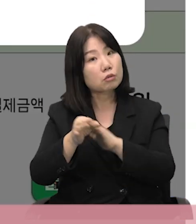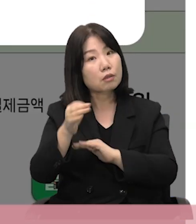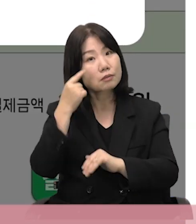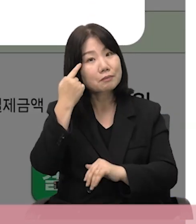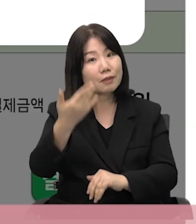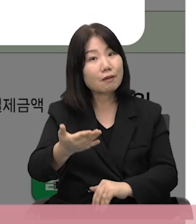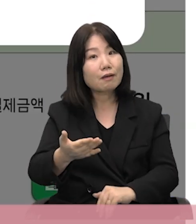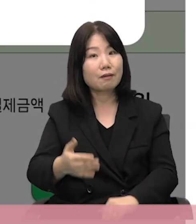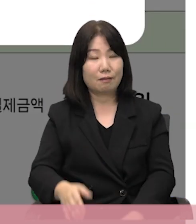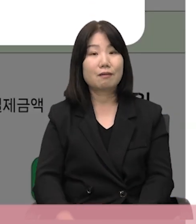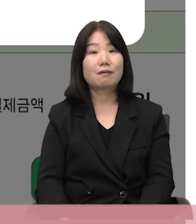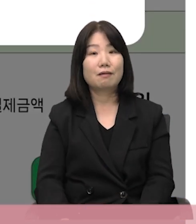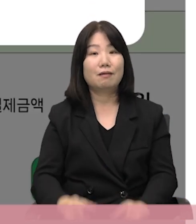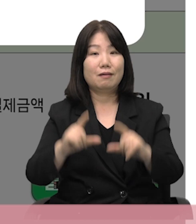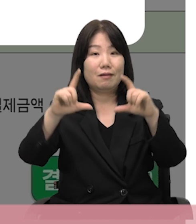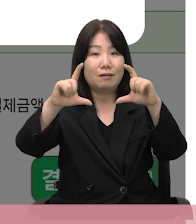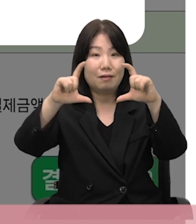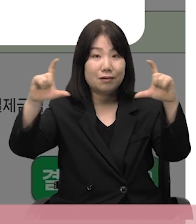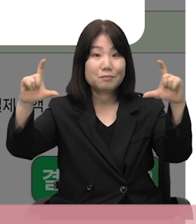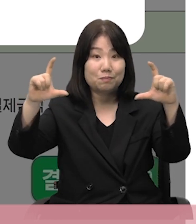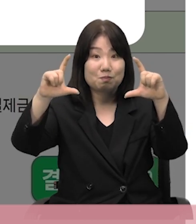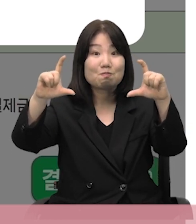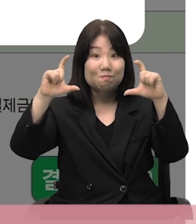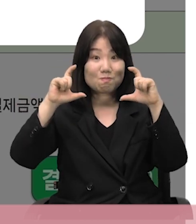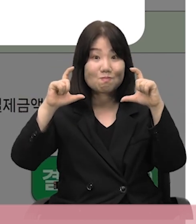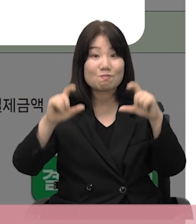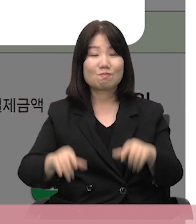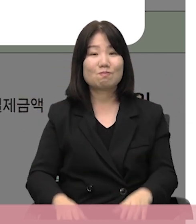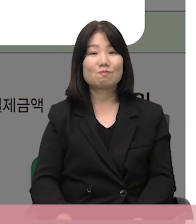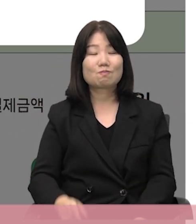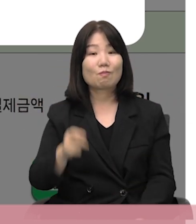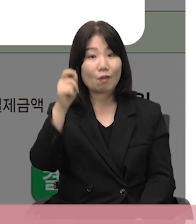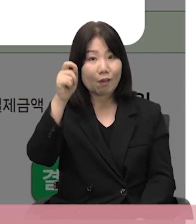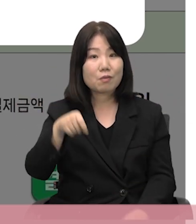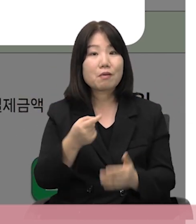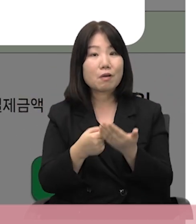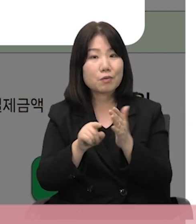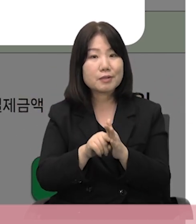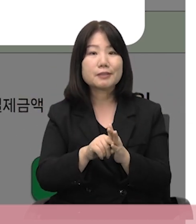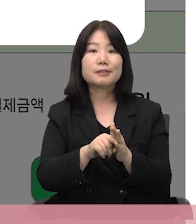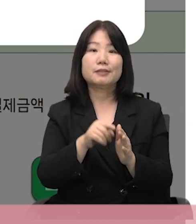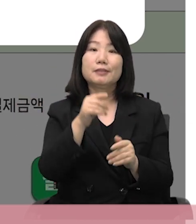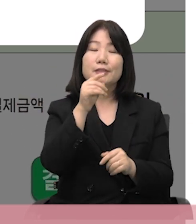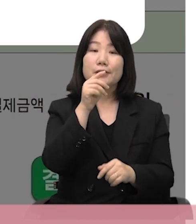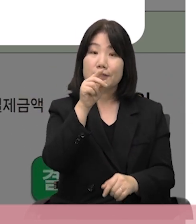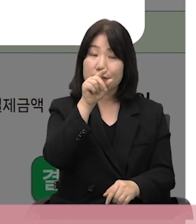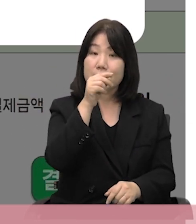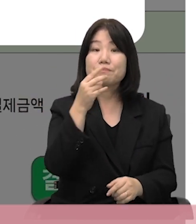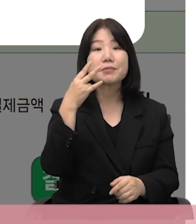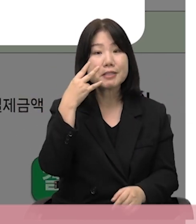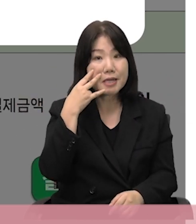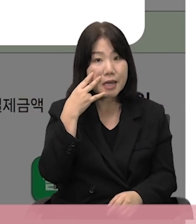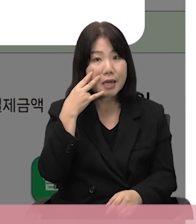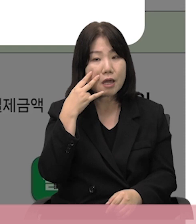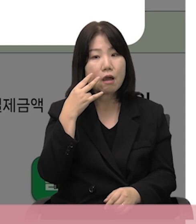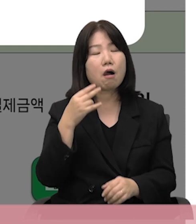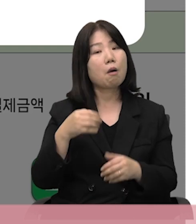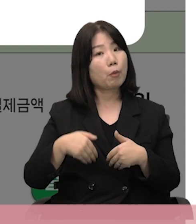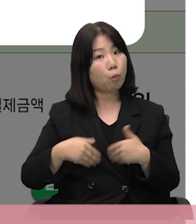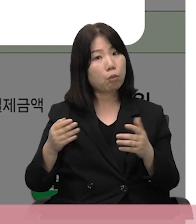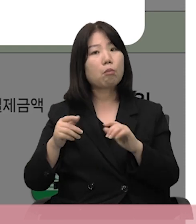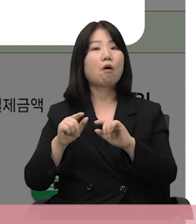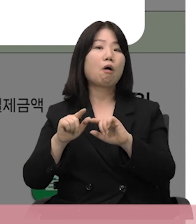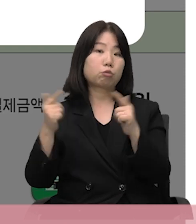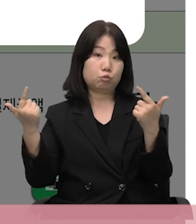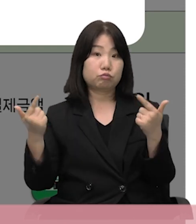라고 물어보는 안내창이 나왔어요. 결제를 하려면 예, 하지 않으려면 아니오를